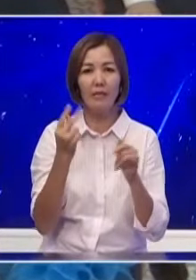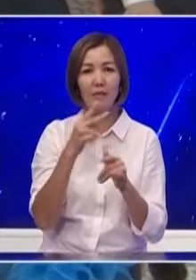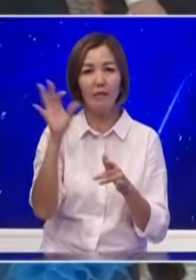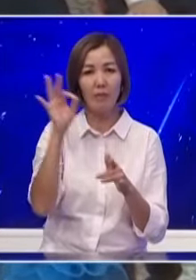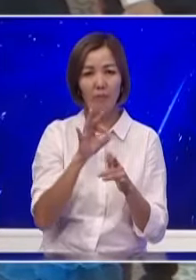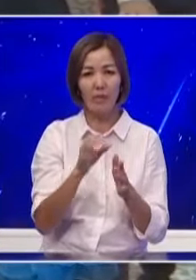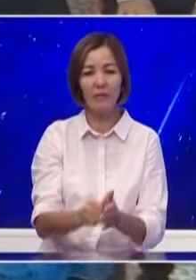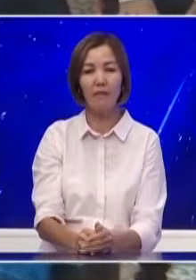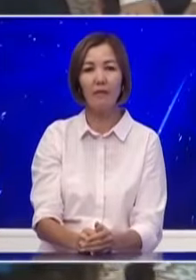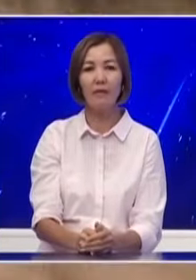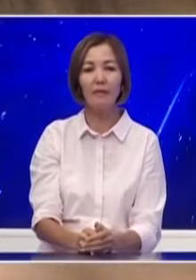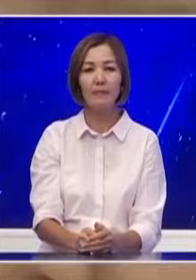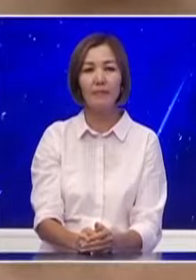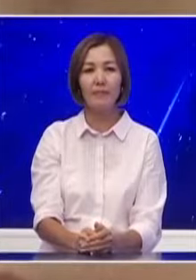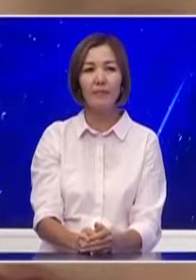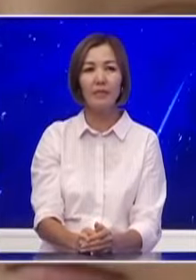25%.